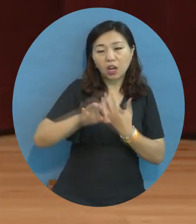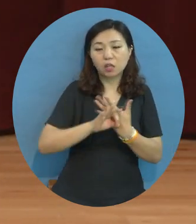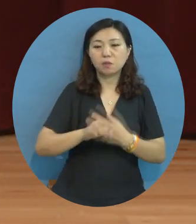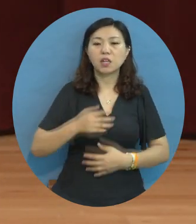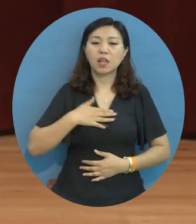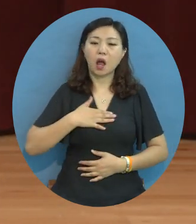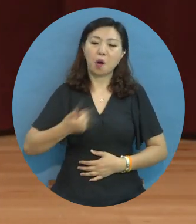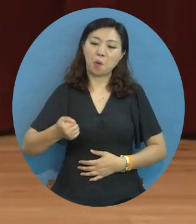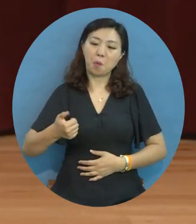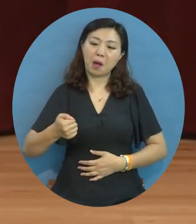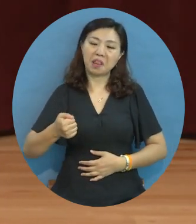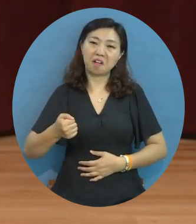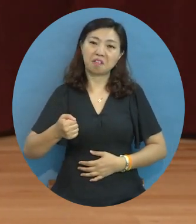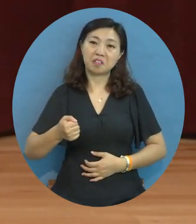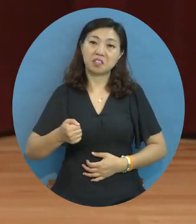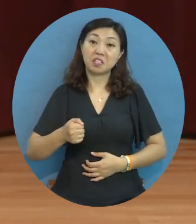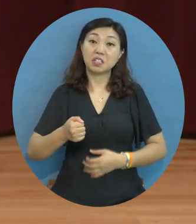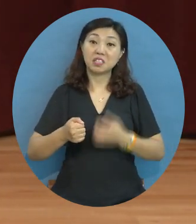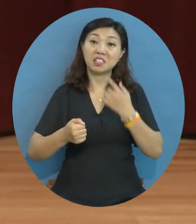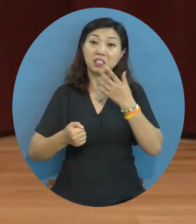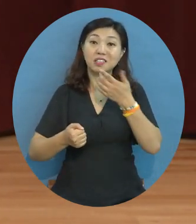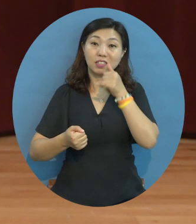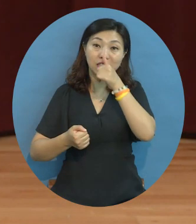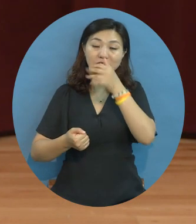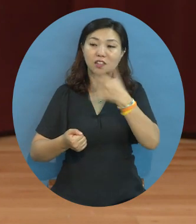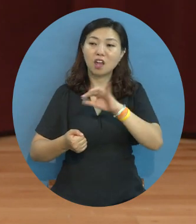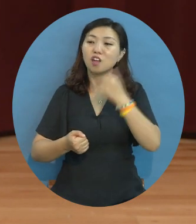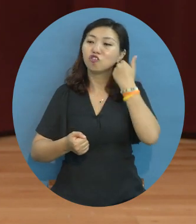선택할래요? 아니, 좀 솔직하게 얘기해 봐.